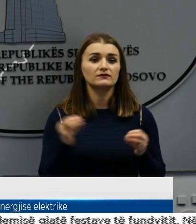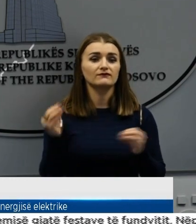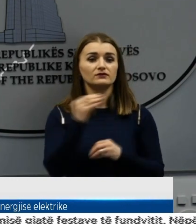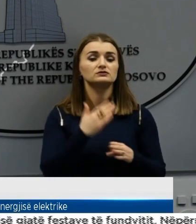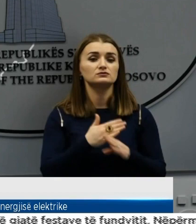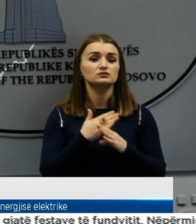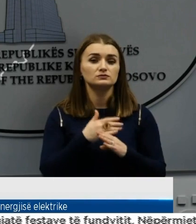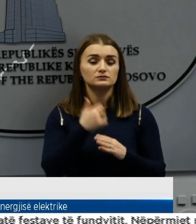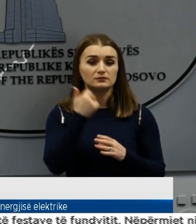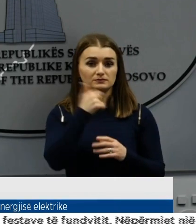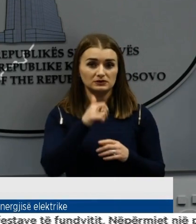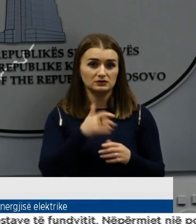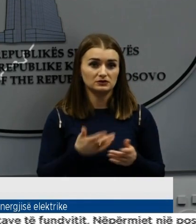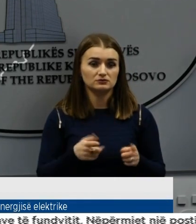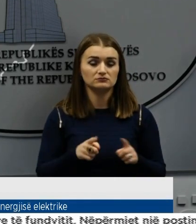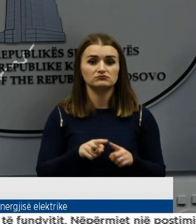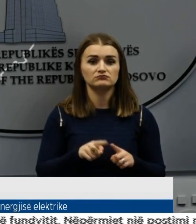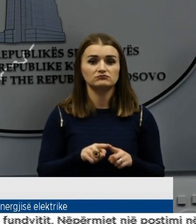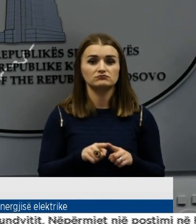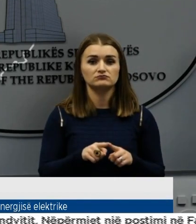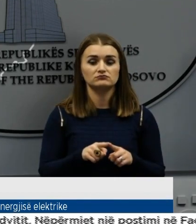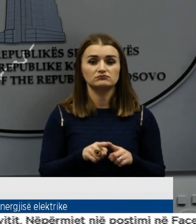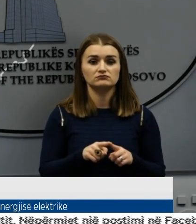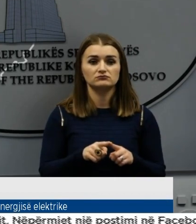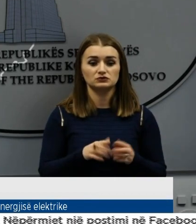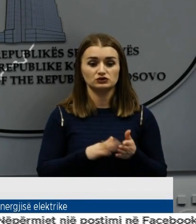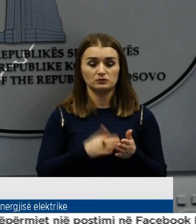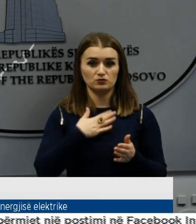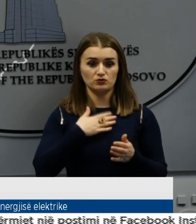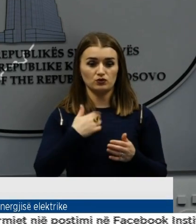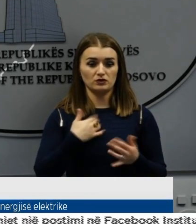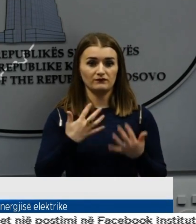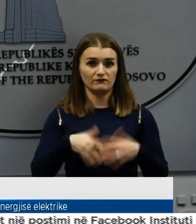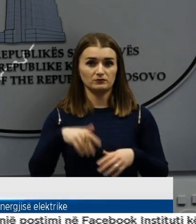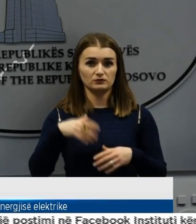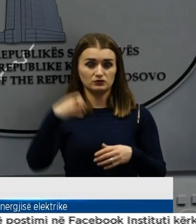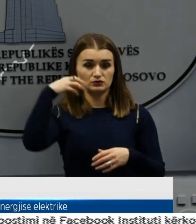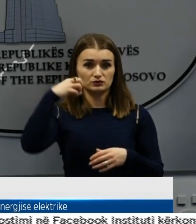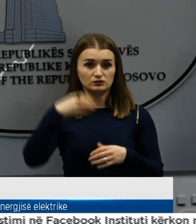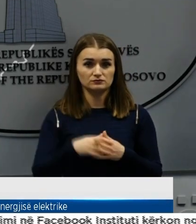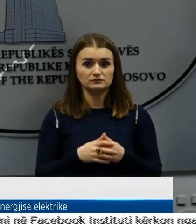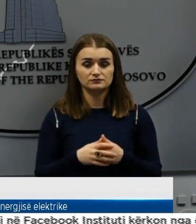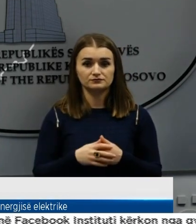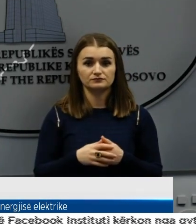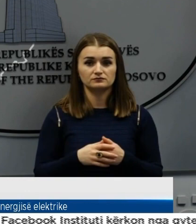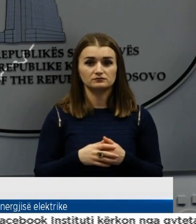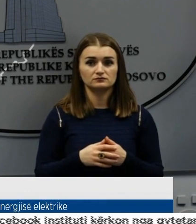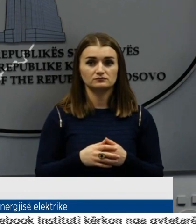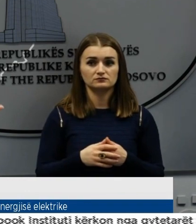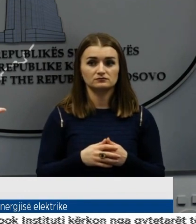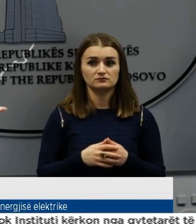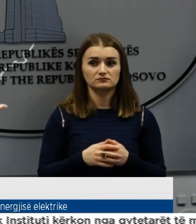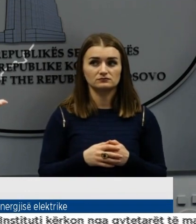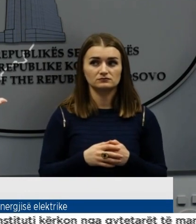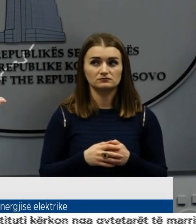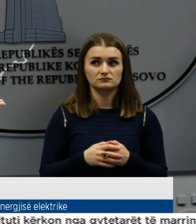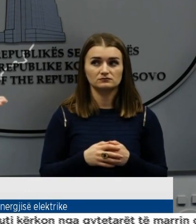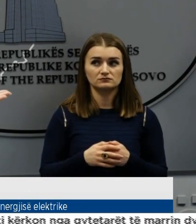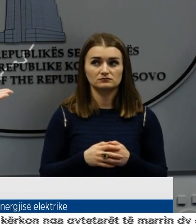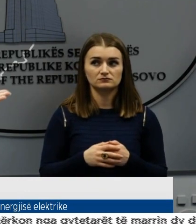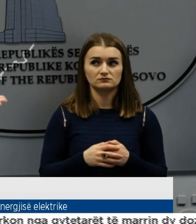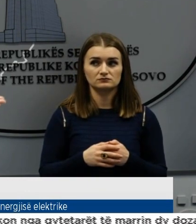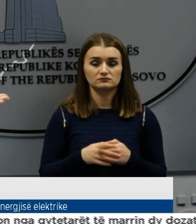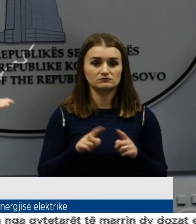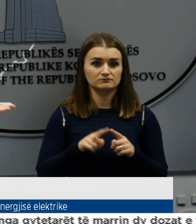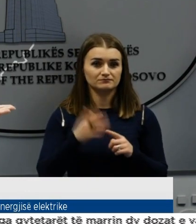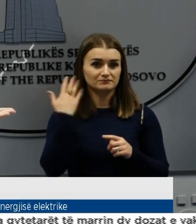të mbulonim kërkesat nga prodhimi vendor, si që kemi bërë deri nga muaje tetor